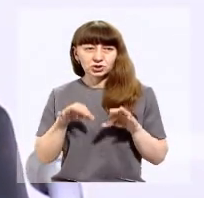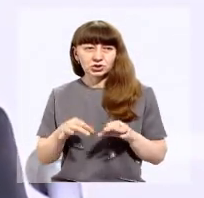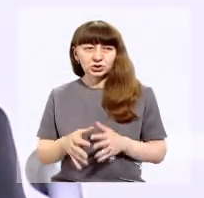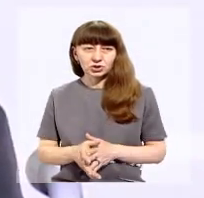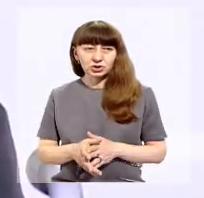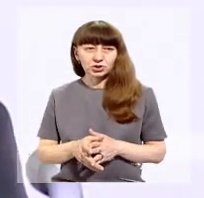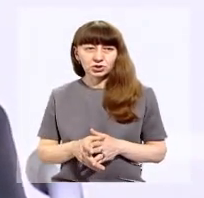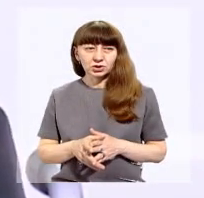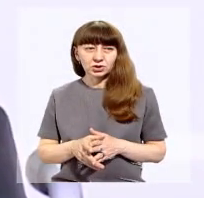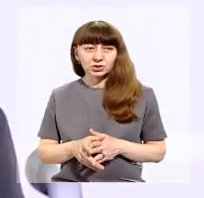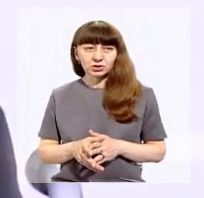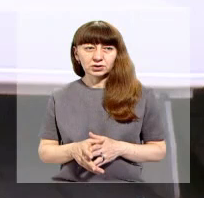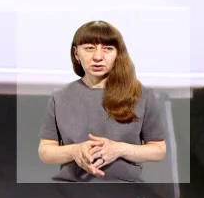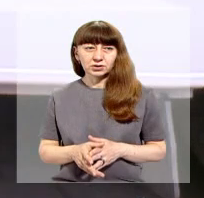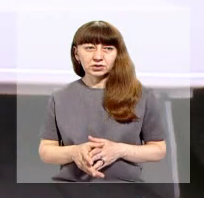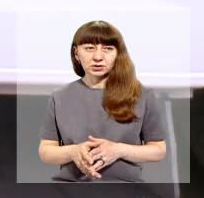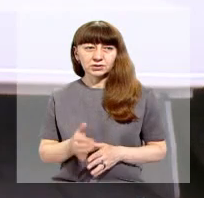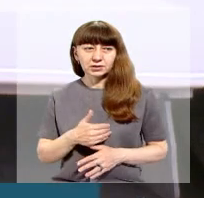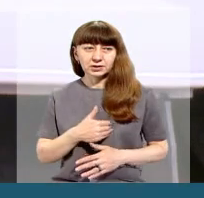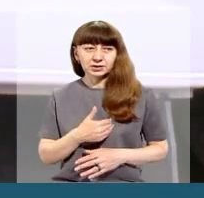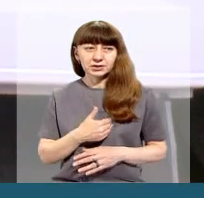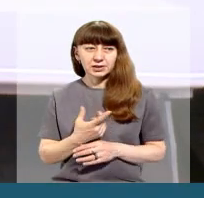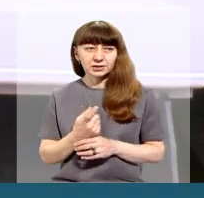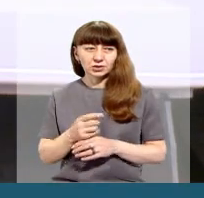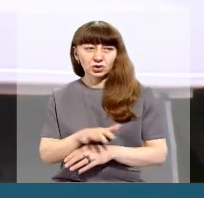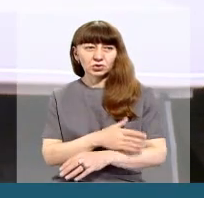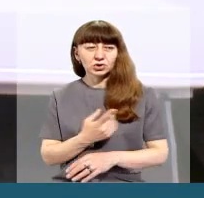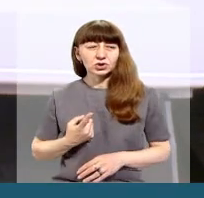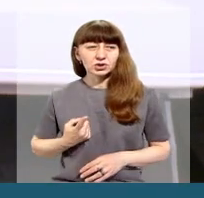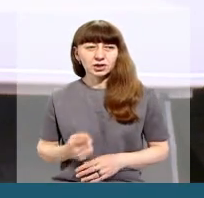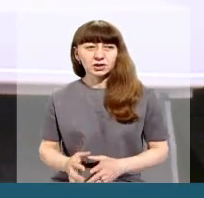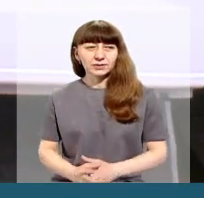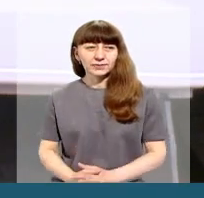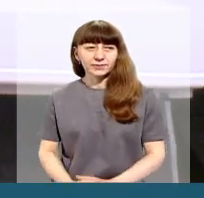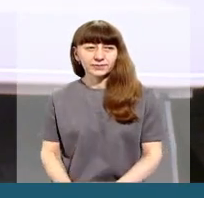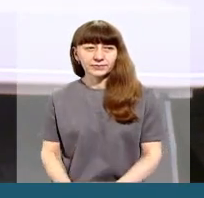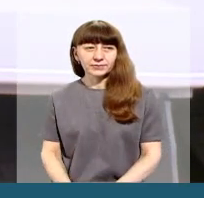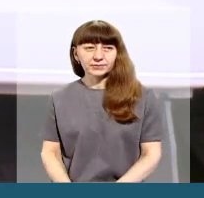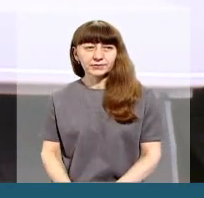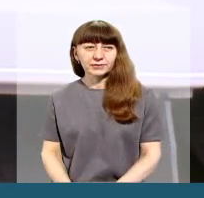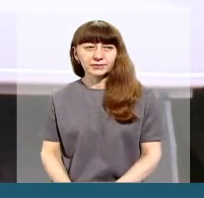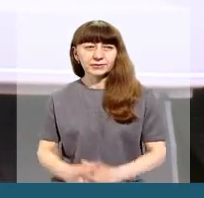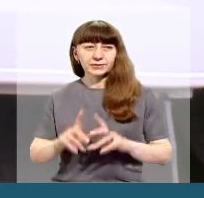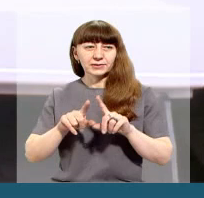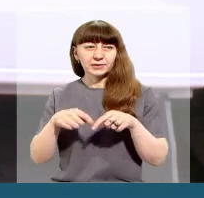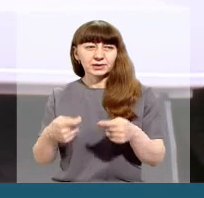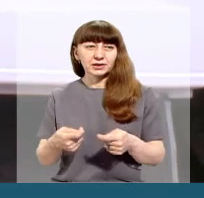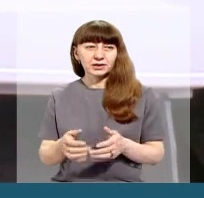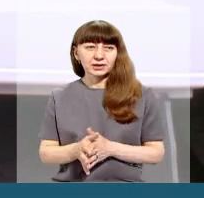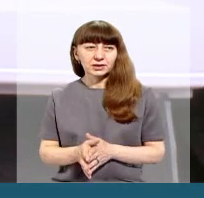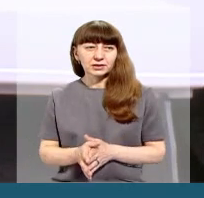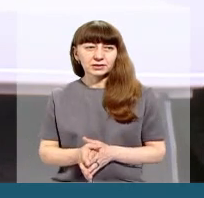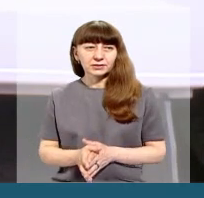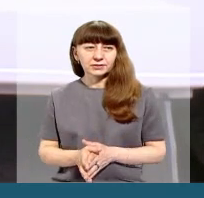выдали. Мы хотели эту машину, чтобы нам выдавали. Эту машину нам дали. Я это,